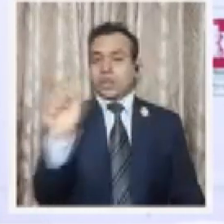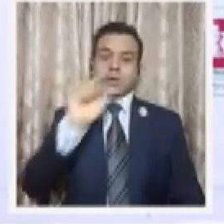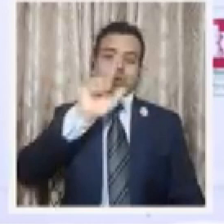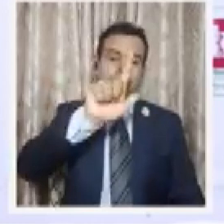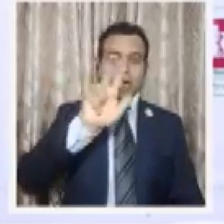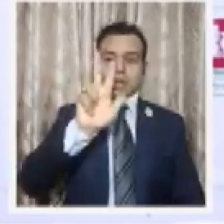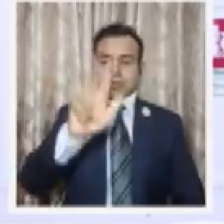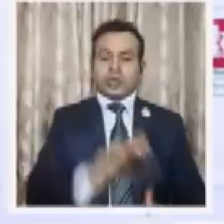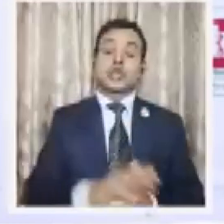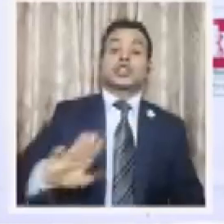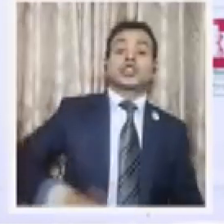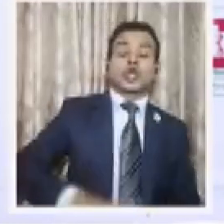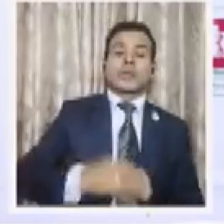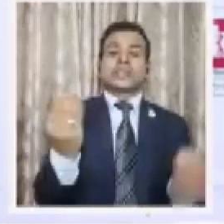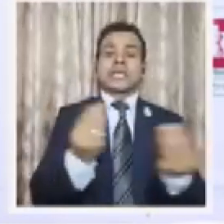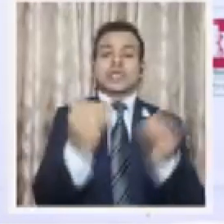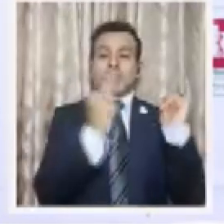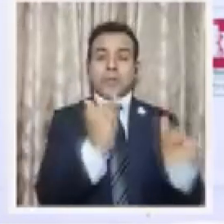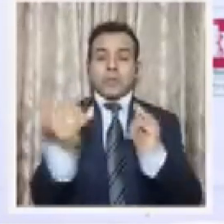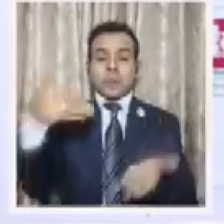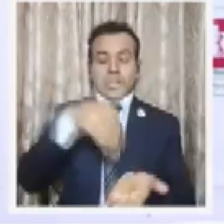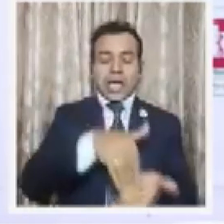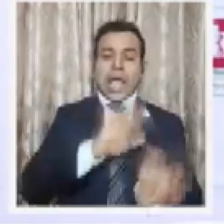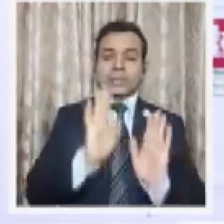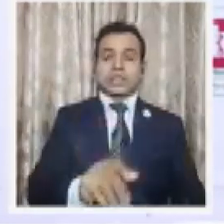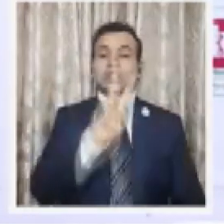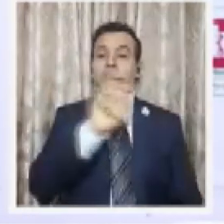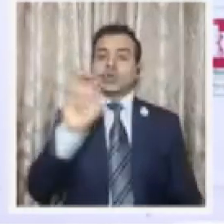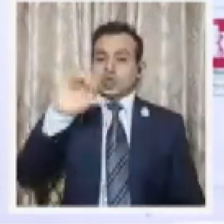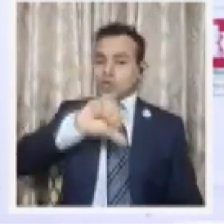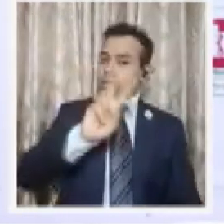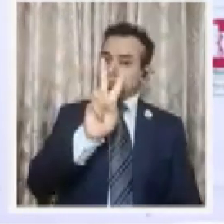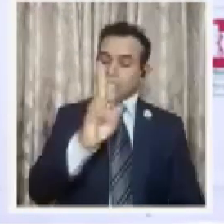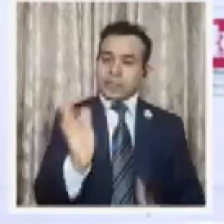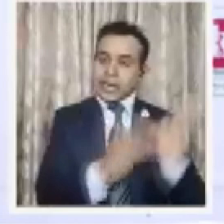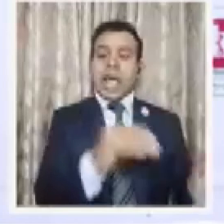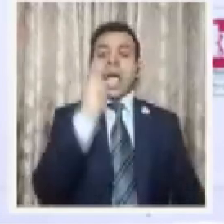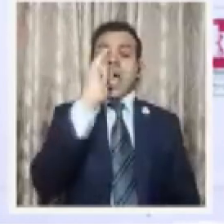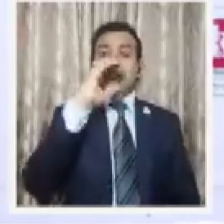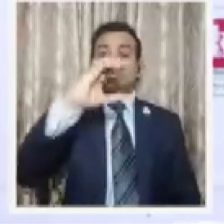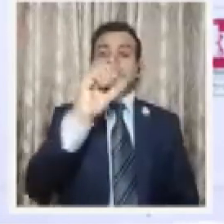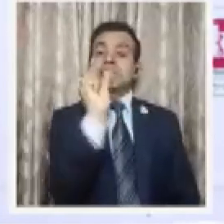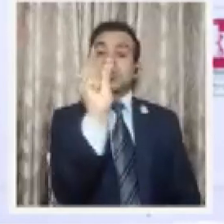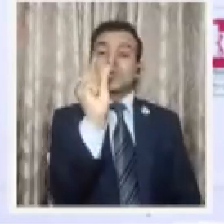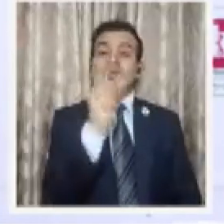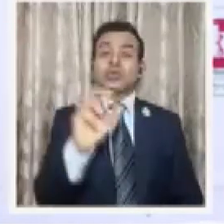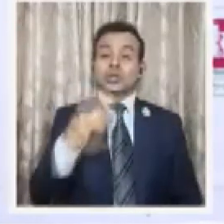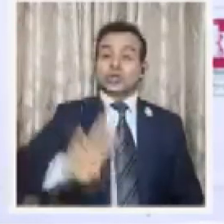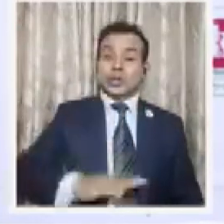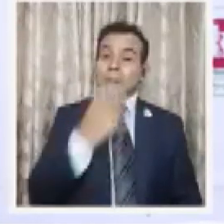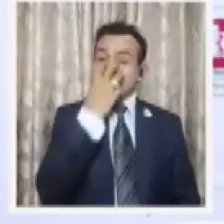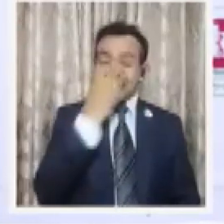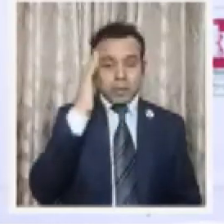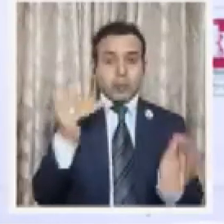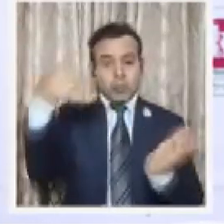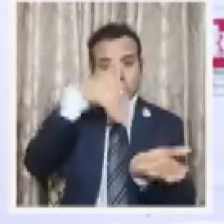আইসিইউ সজ্জায় রোগী ভর্তি আছেন 178 জন। চট্টগ্রাম মহানগরীতে সাধারণ সজ্জায় রোগী ভর্তি আছে 292 জন